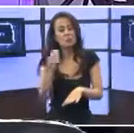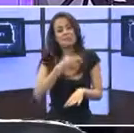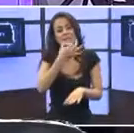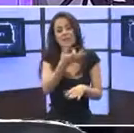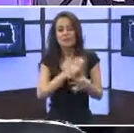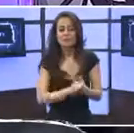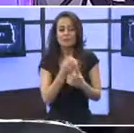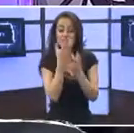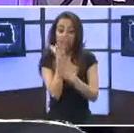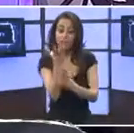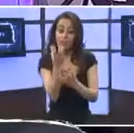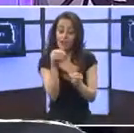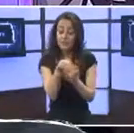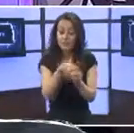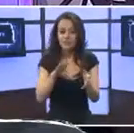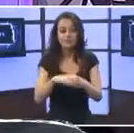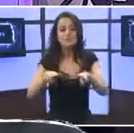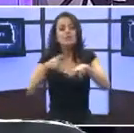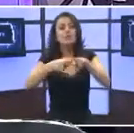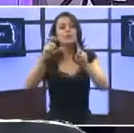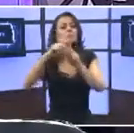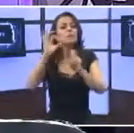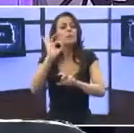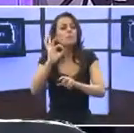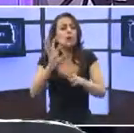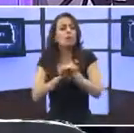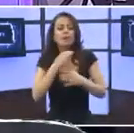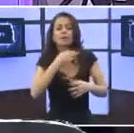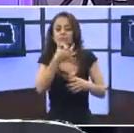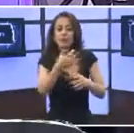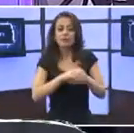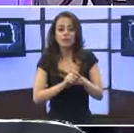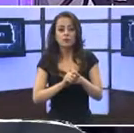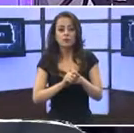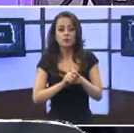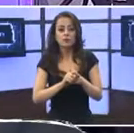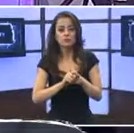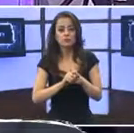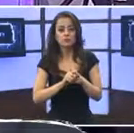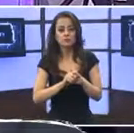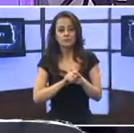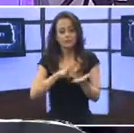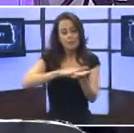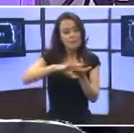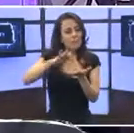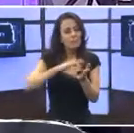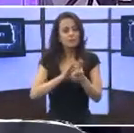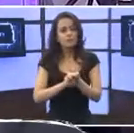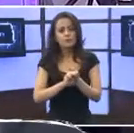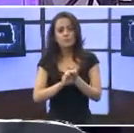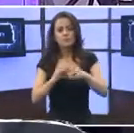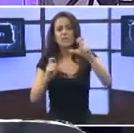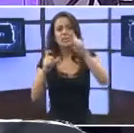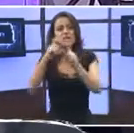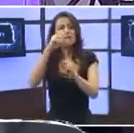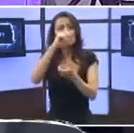ederiz. Sağ olun. Mado Marmara Park teşekkür ediyoruz. Beylikdüzü. Selamlar olsun kendilerine. Cengiz Düz